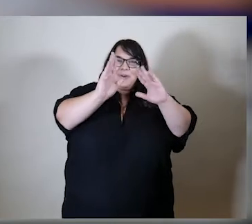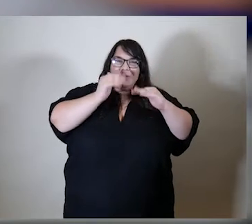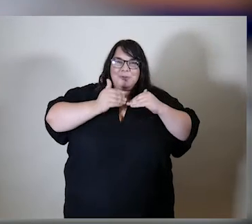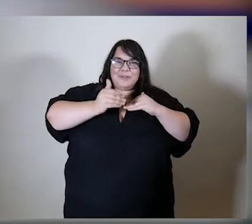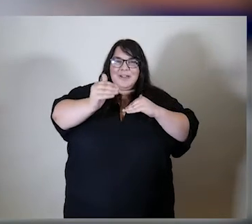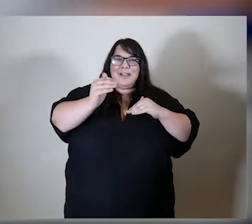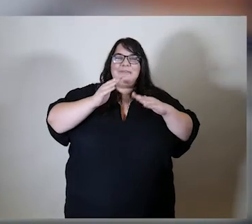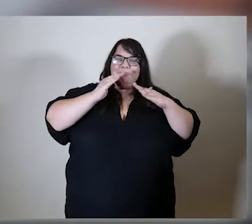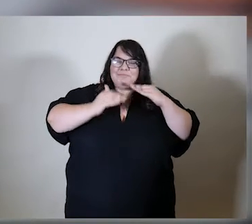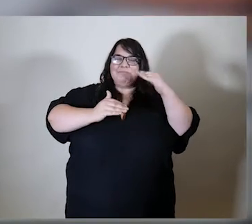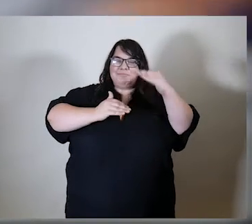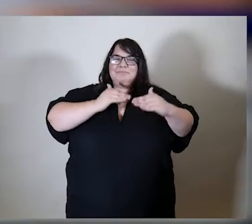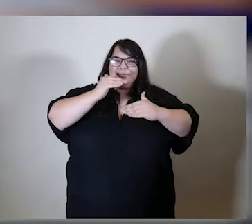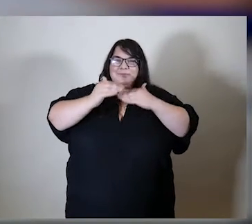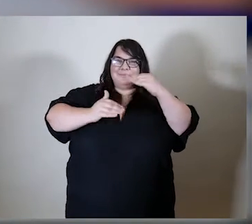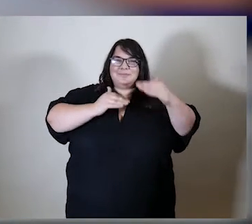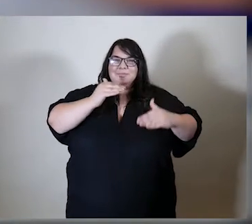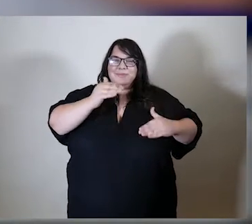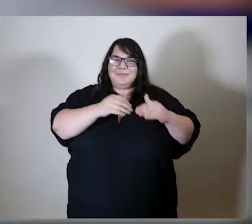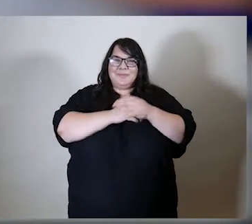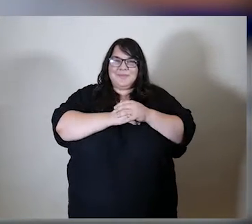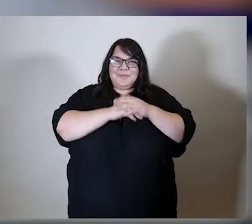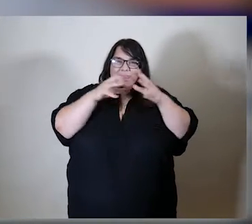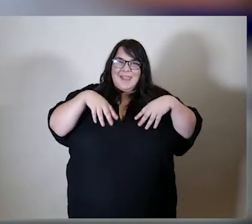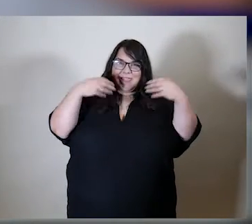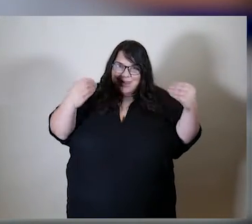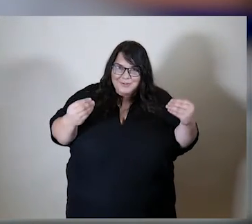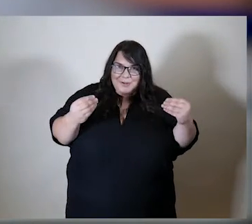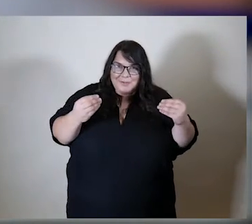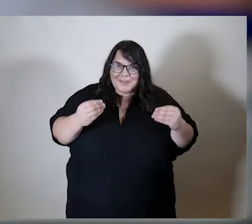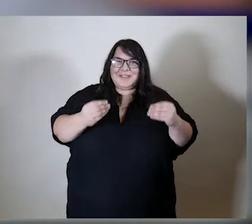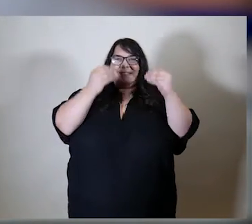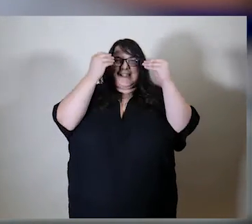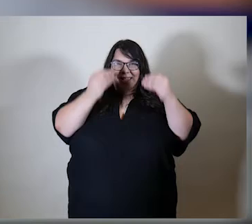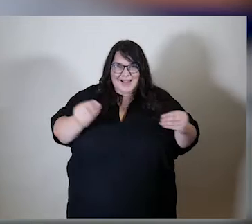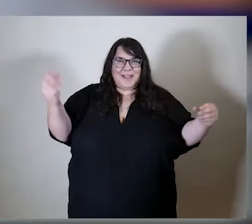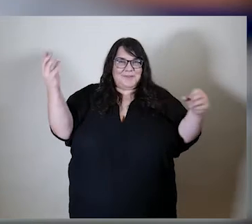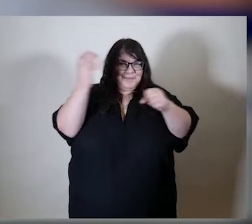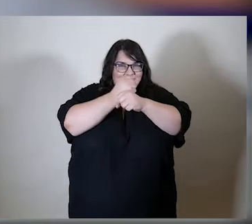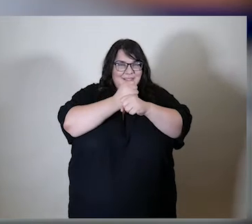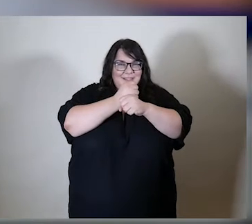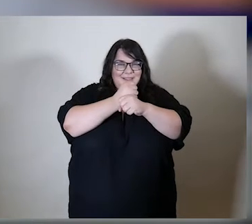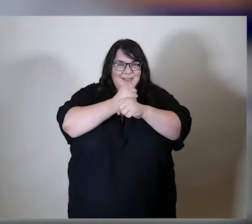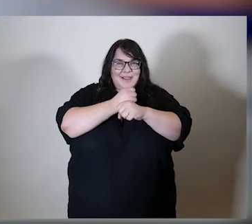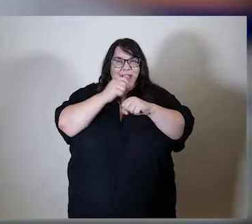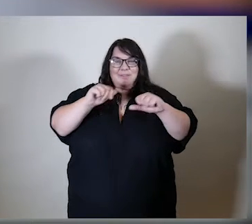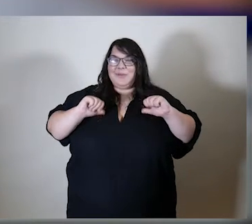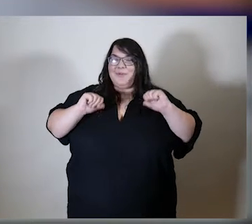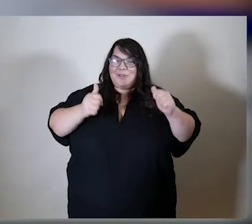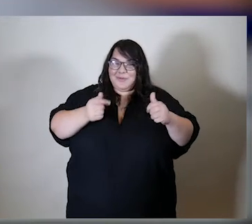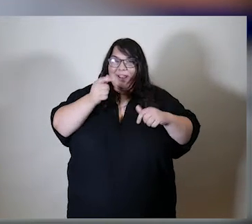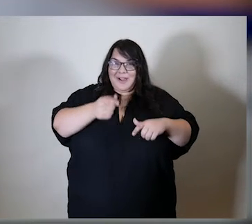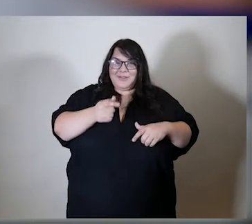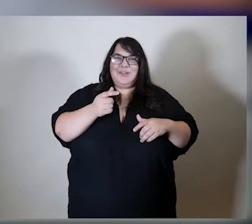με βήματα σταθερά, βήματα ζωής. Εύχομαι από καρδιάς καλή επιτυχία στο εγχείρημα αυτό και την πρωτοβουλία